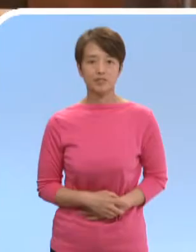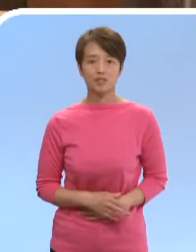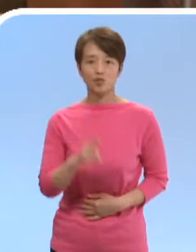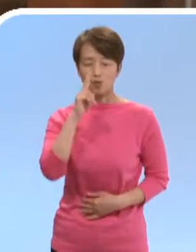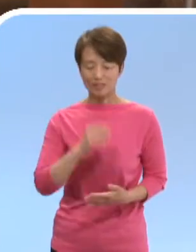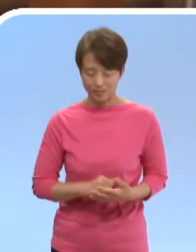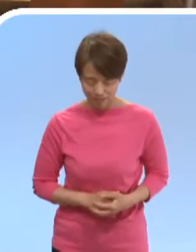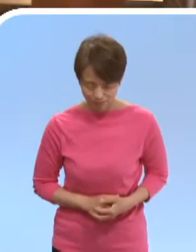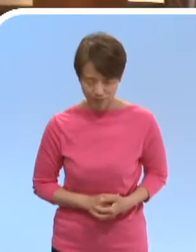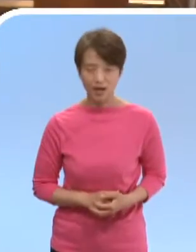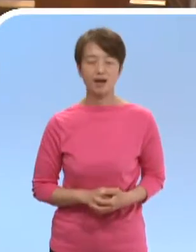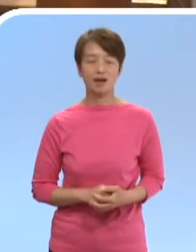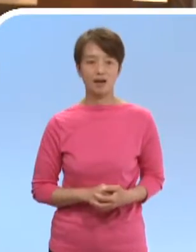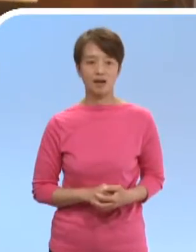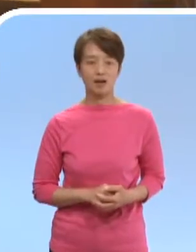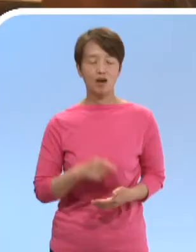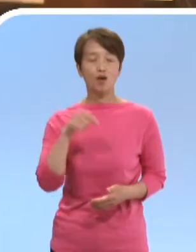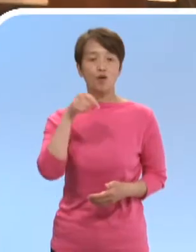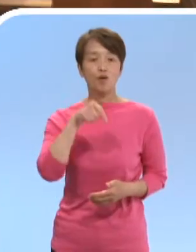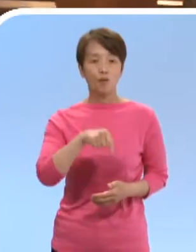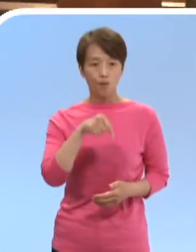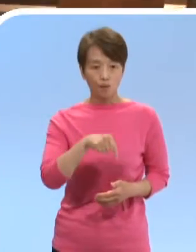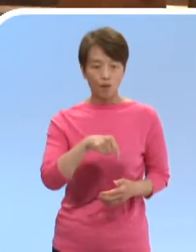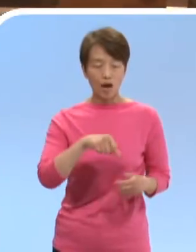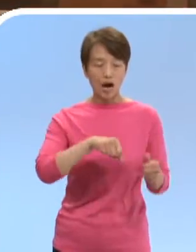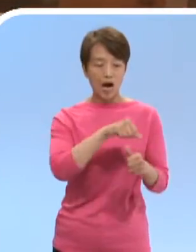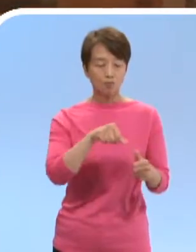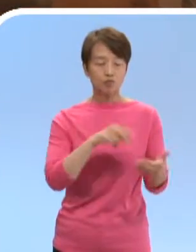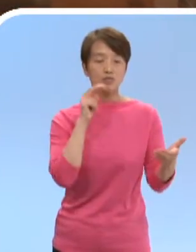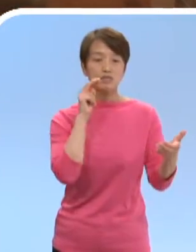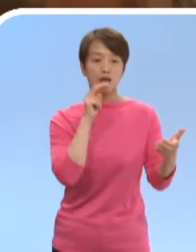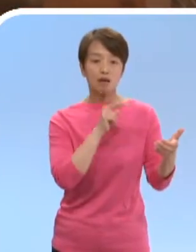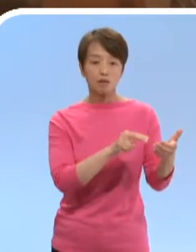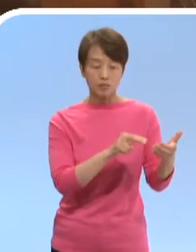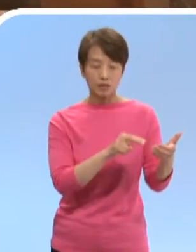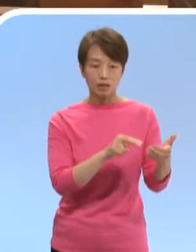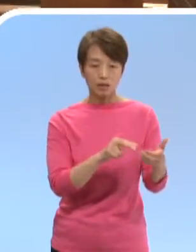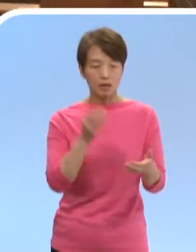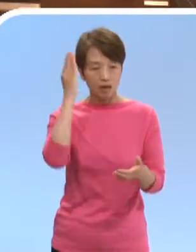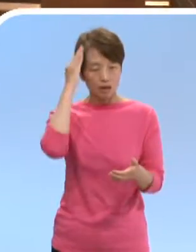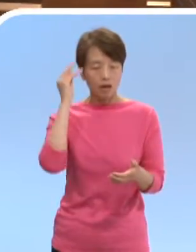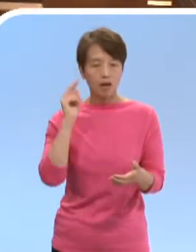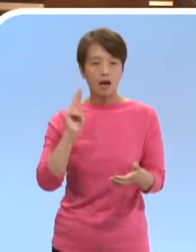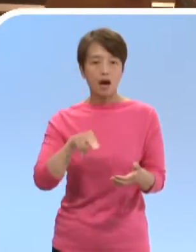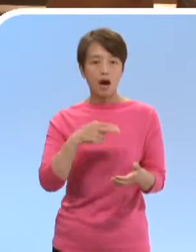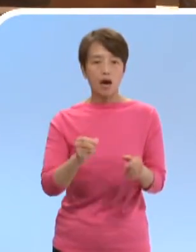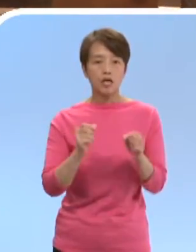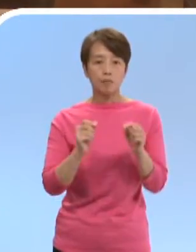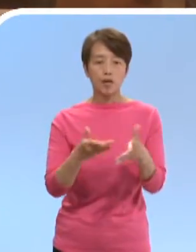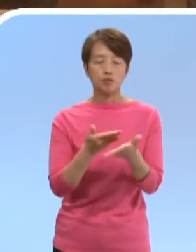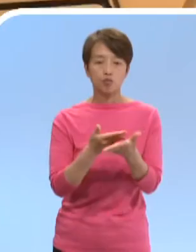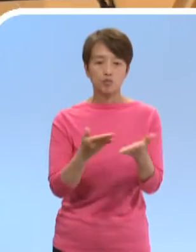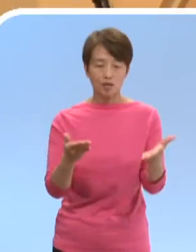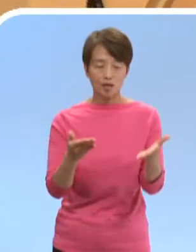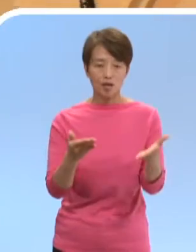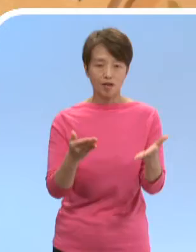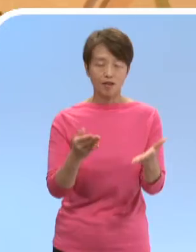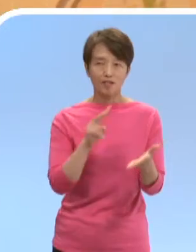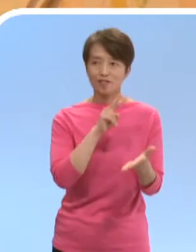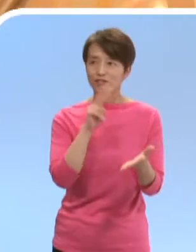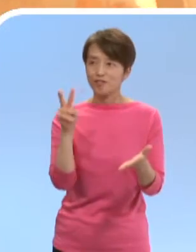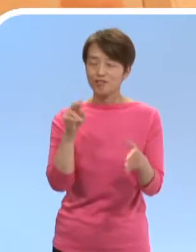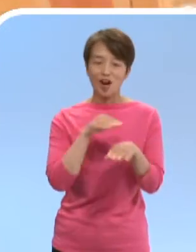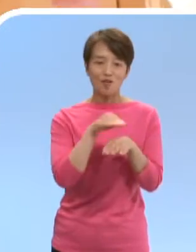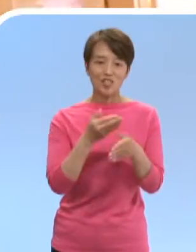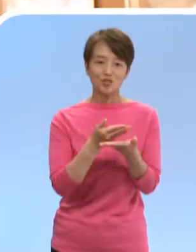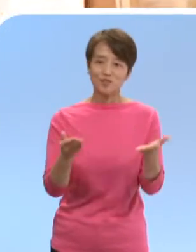こんにちは、いらっしゃいませ。 こちらねアプリで見てこの揚げパンのお店って書いてあったんですけど、めっちゃ雰囲気かわいい